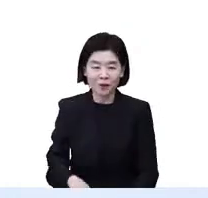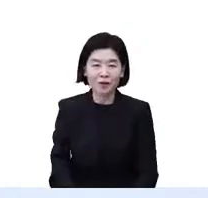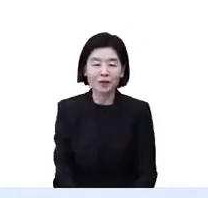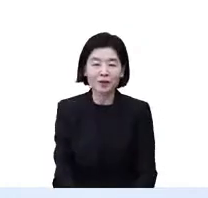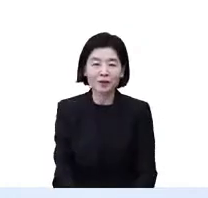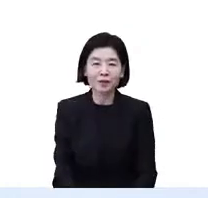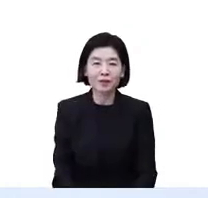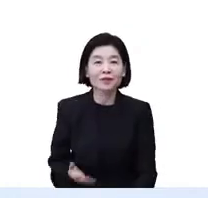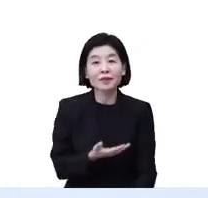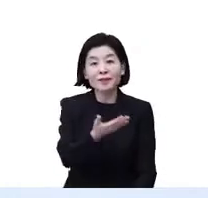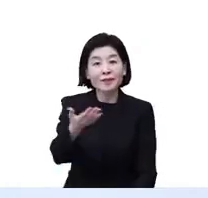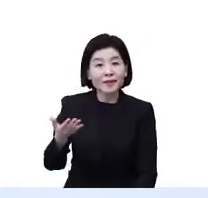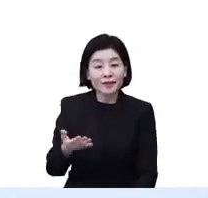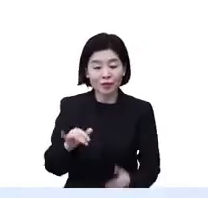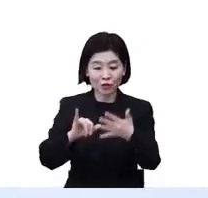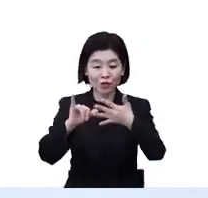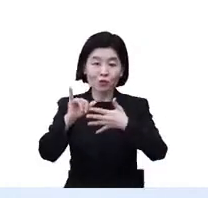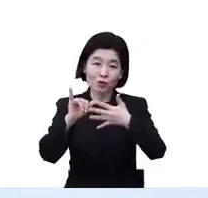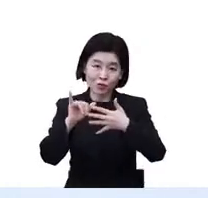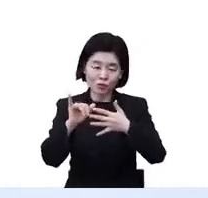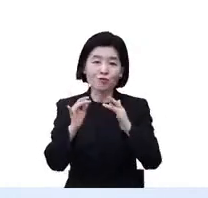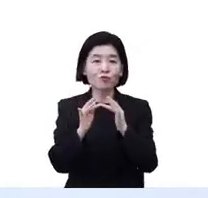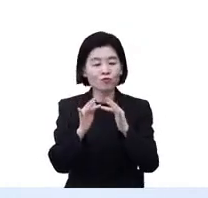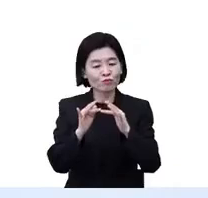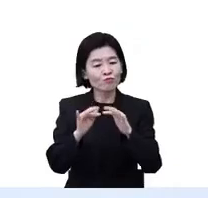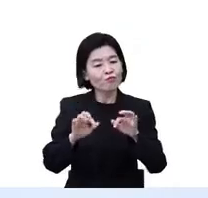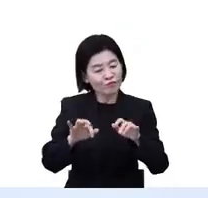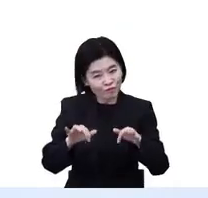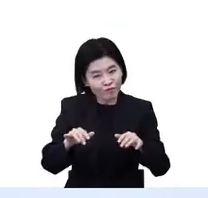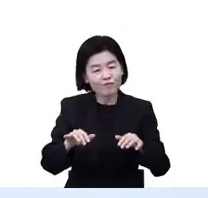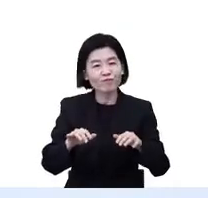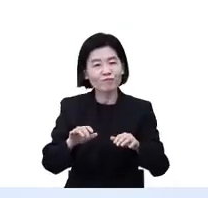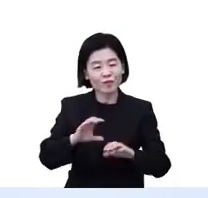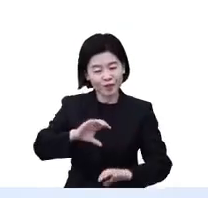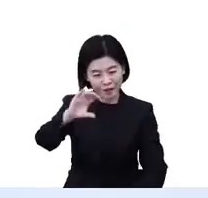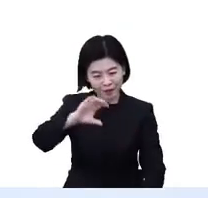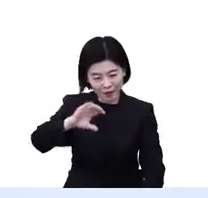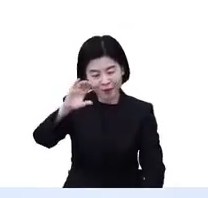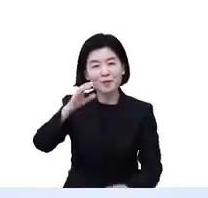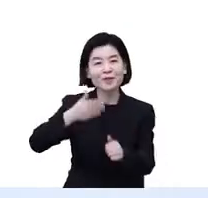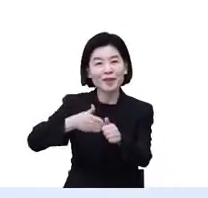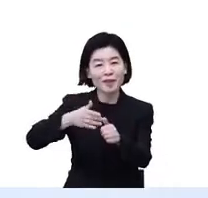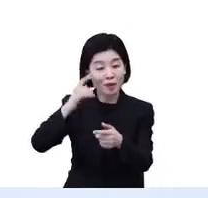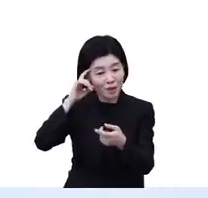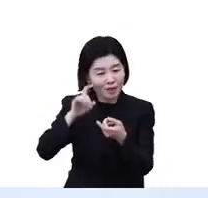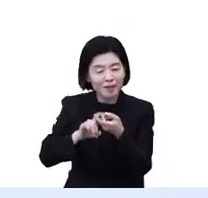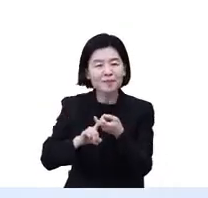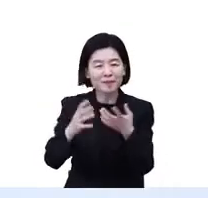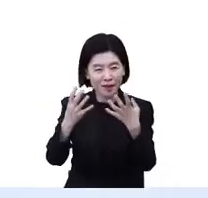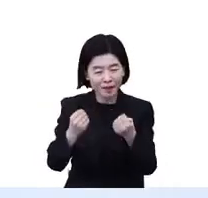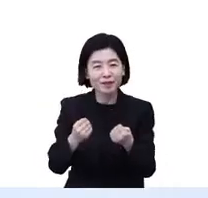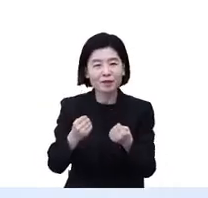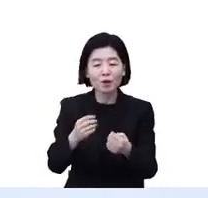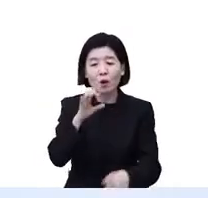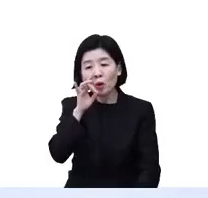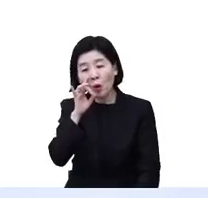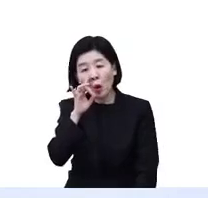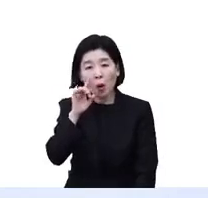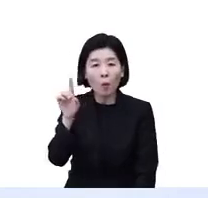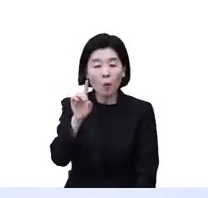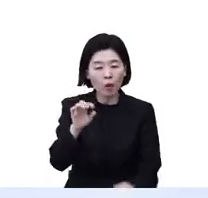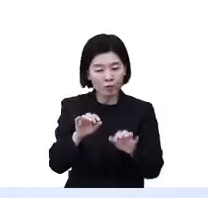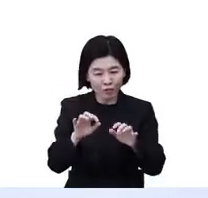하겠습니다. 여러분들께서도 유튜브 채팅창으로 호응도 많이 해주시고 관심 보내주시고 궁금한 내용들 남겨주시면